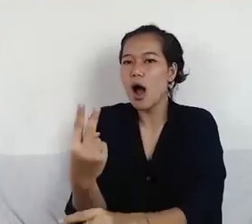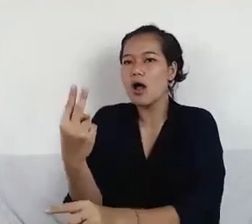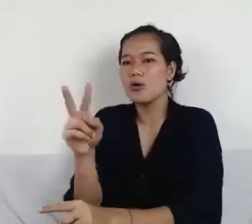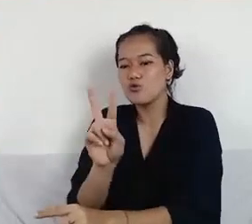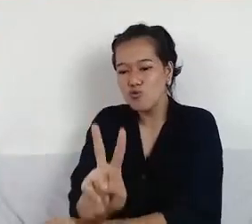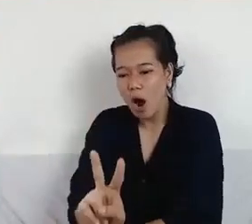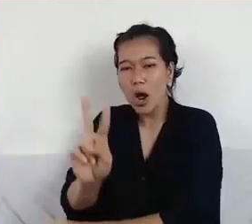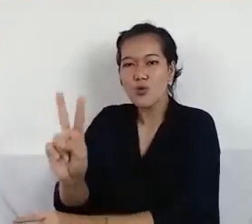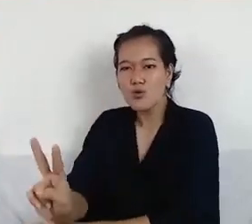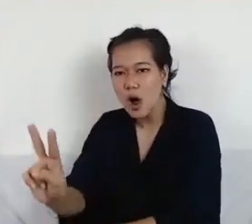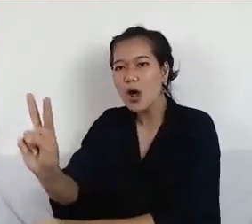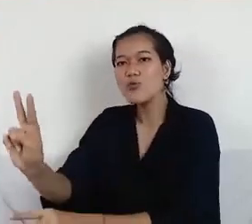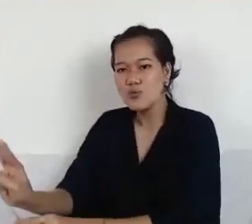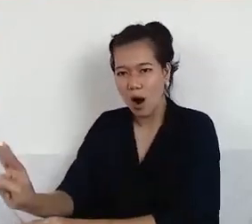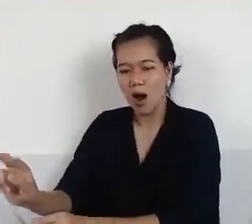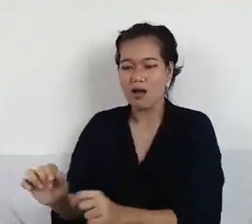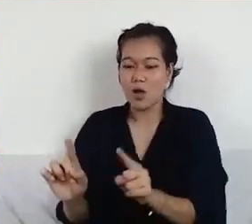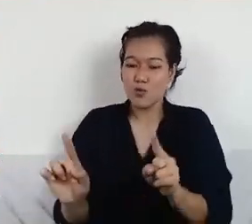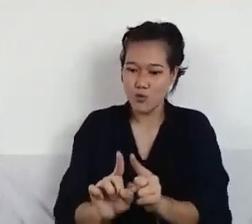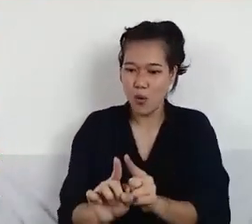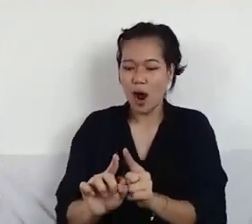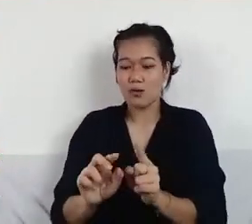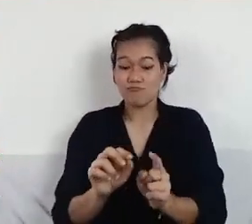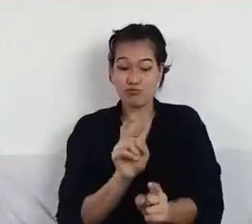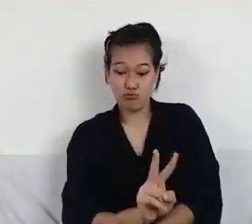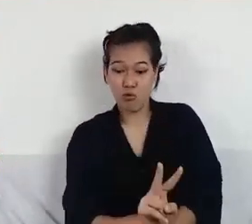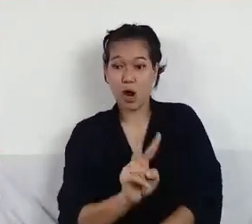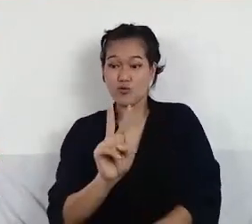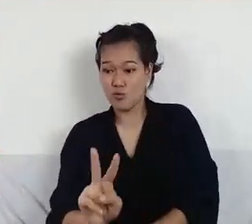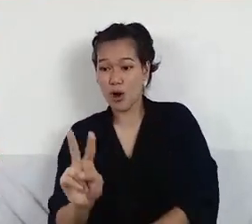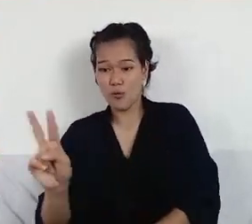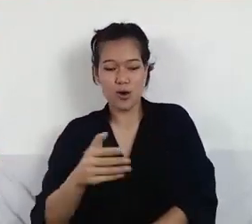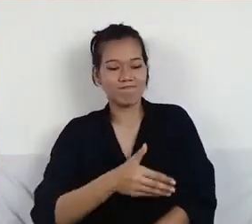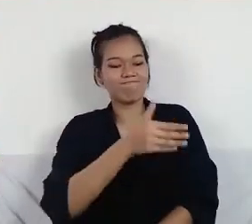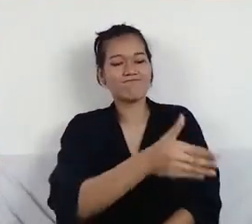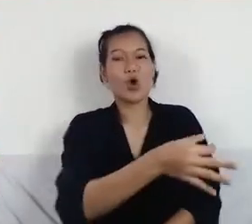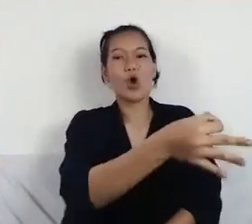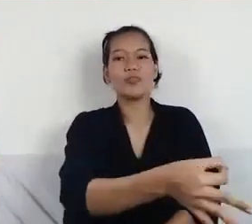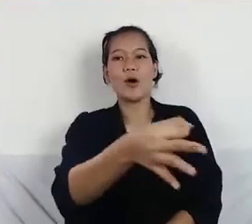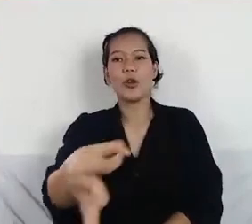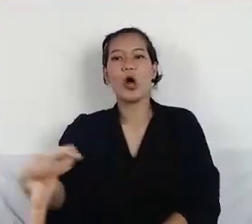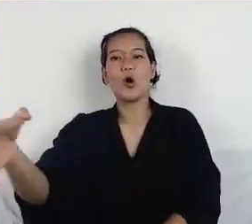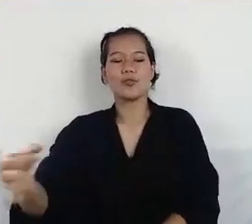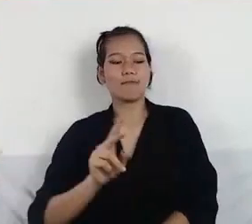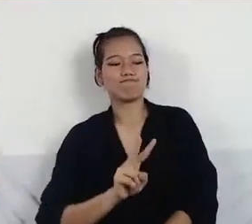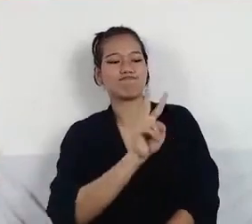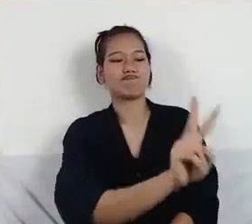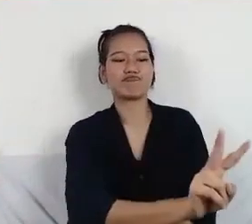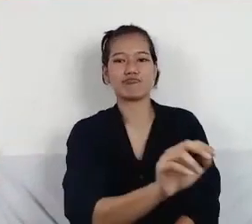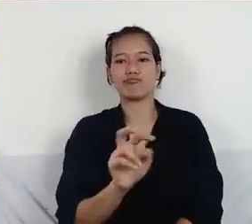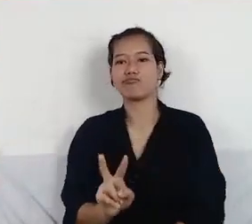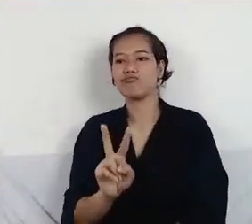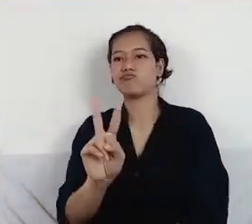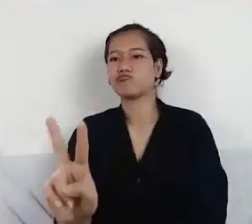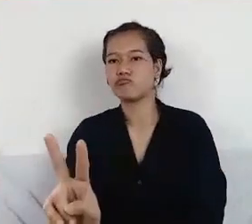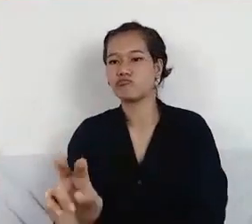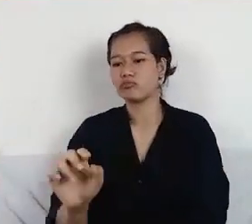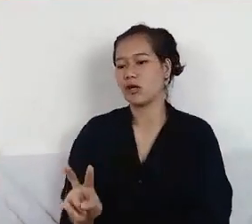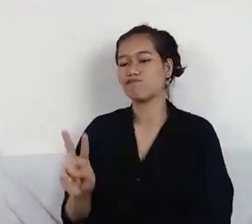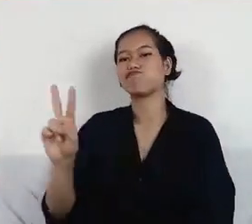Untuk mendahului ke desa-desa, ke kota-kota, atau tempat lain yang hendak dikunjungi oleh